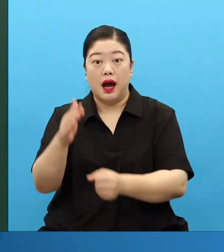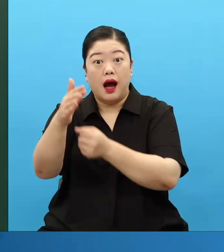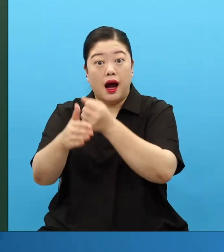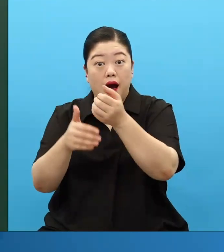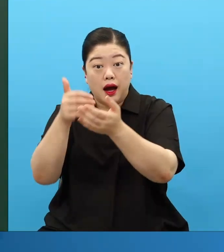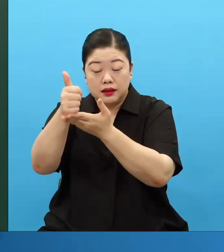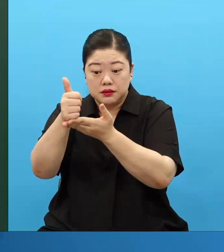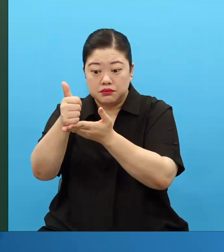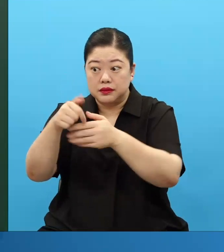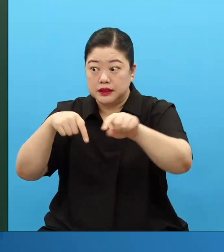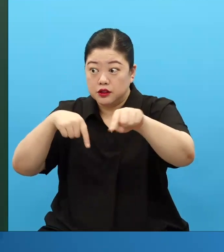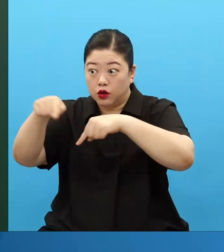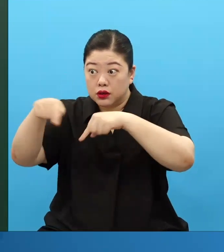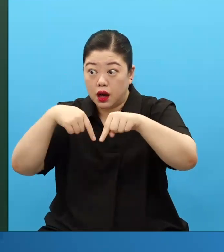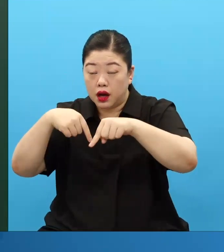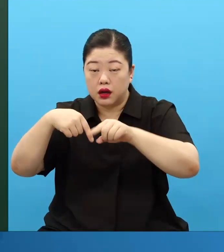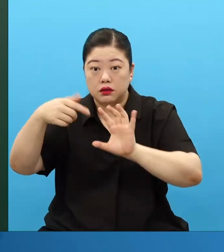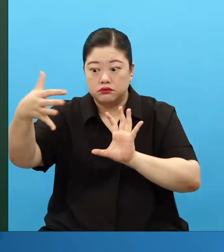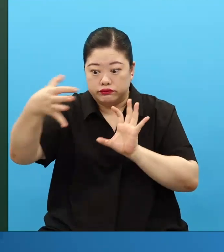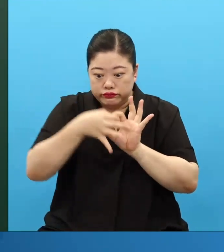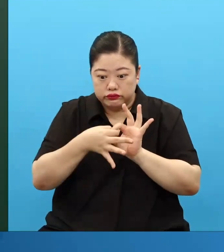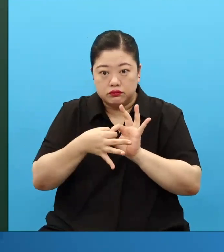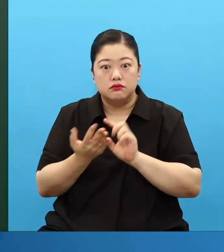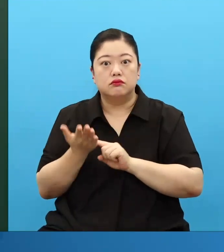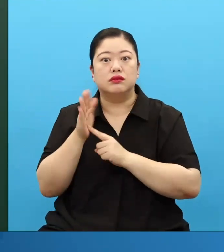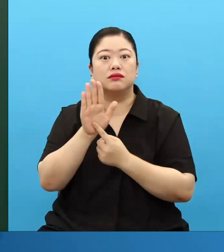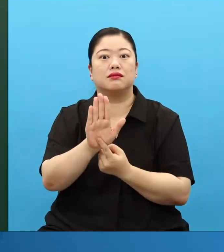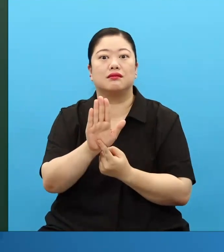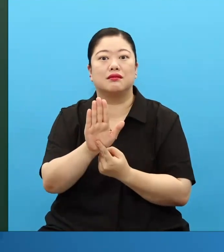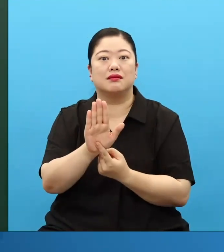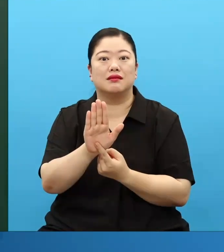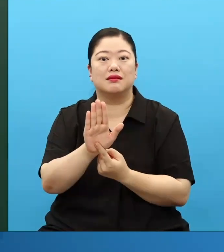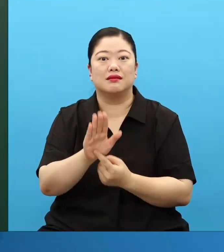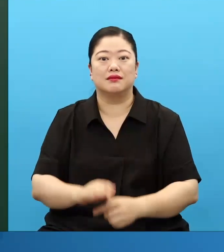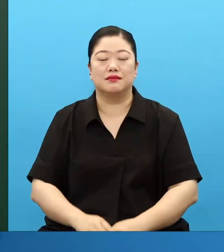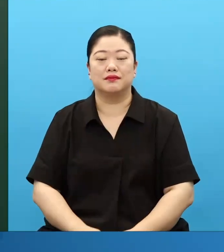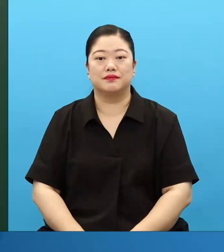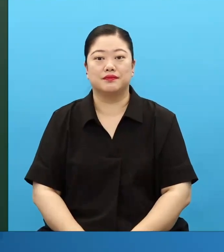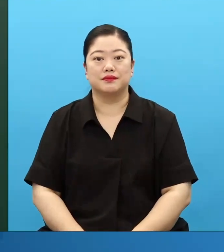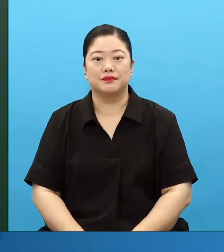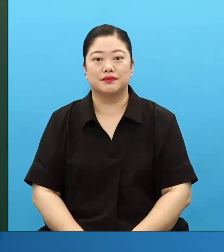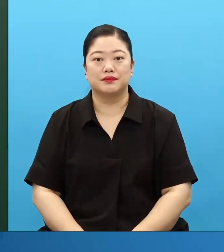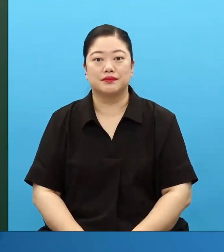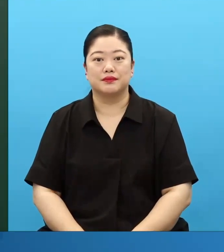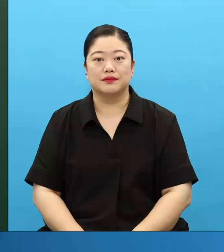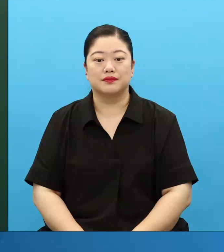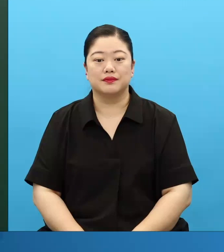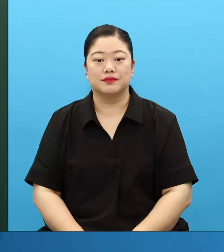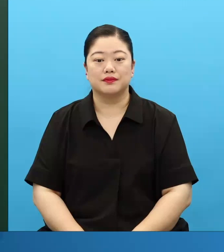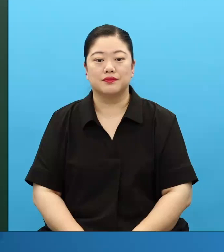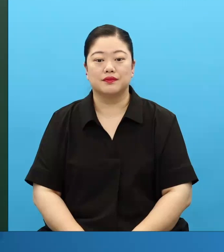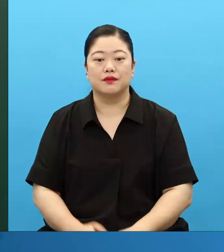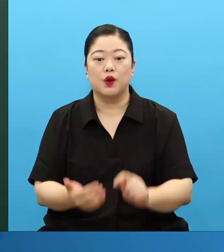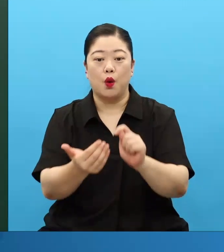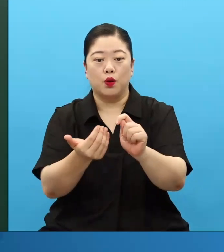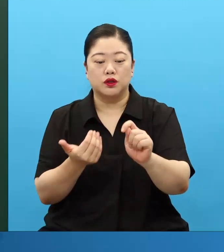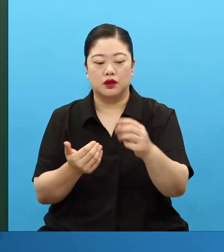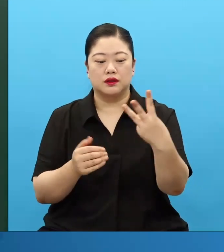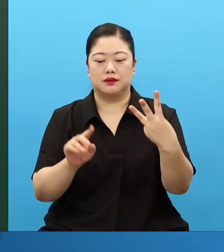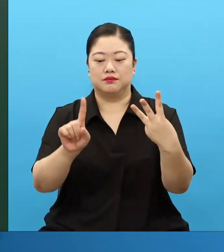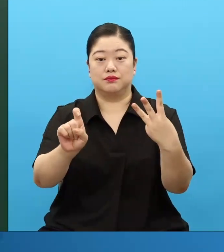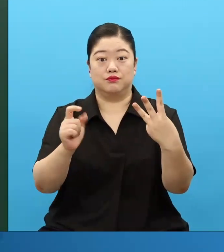above. 그러니까 조금도 낙심할 필요 없고요. 진짜 용기를 내요. And so there's no reason to be discouraged at all. 여러분, Really 진짜 have 용기가 courage. 필요합니다. You